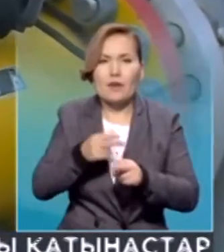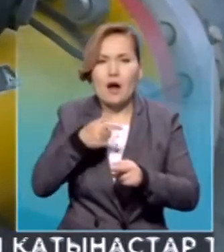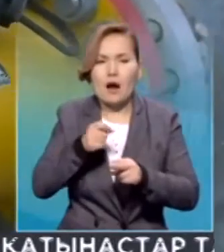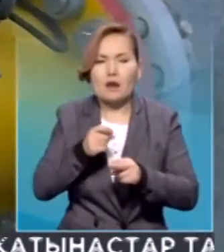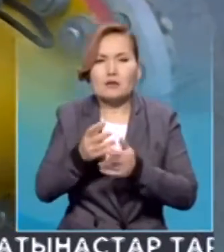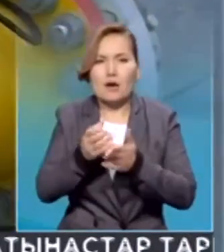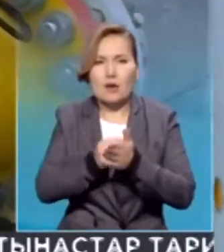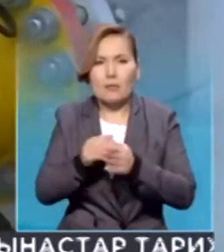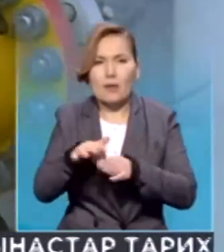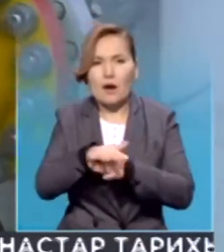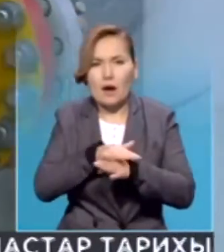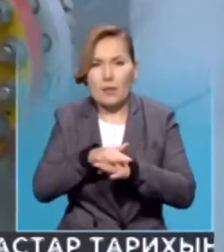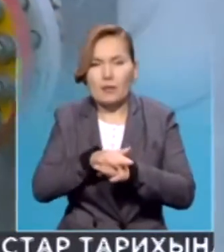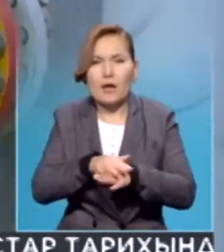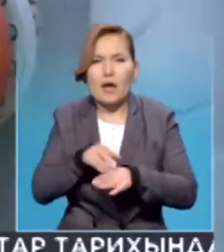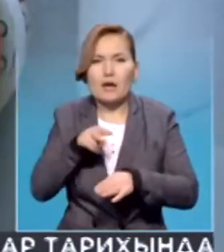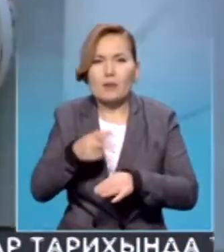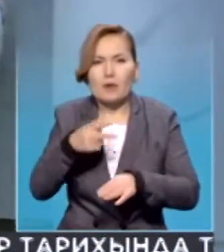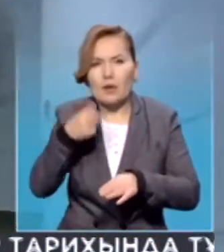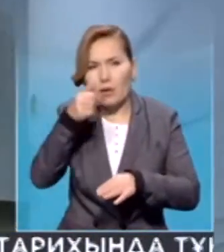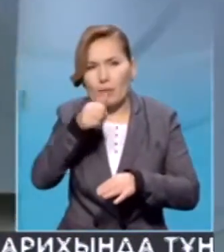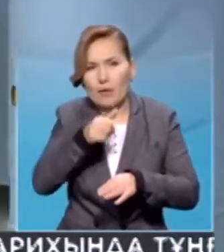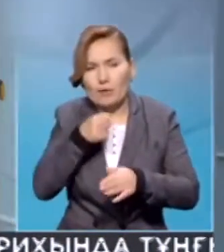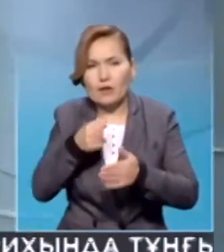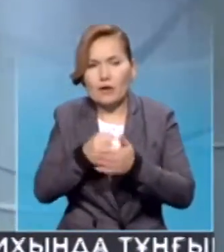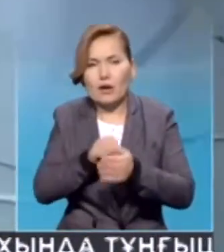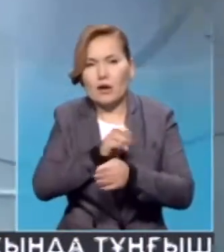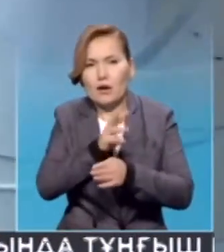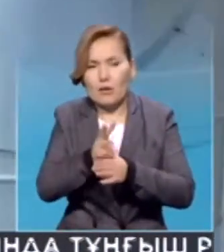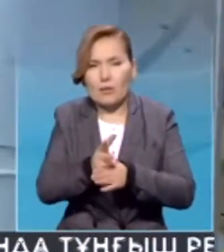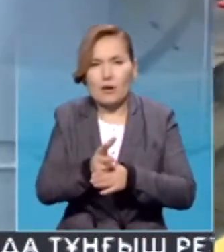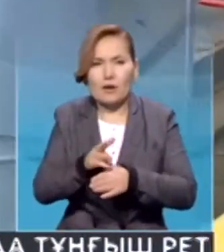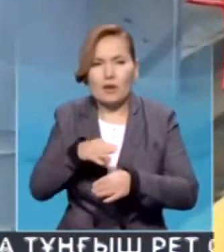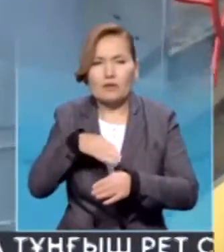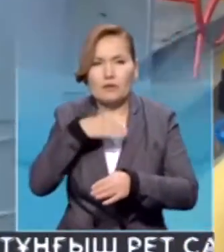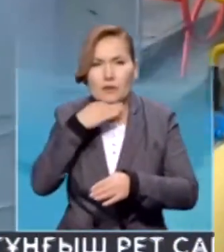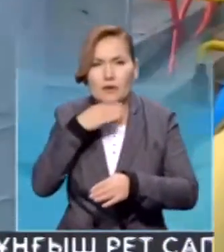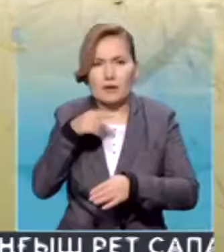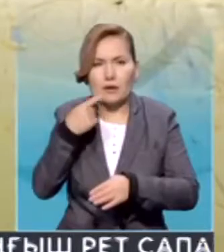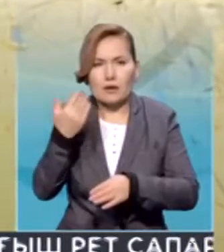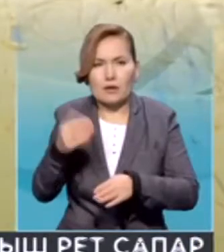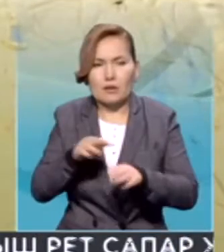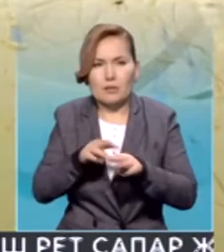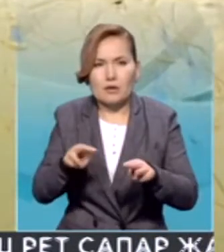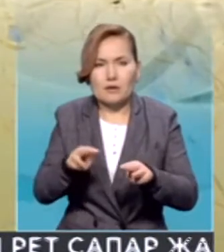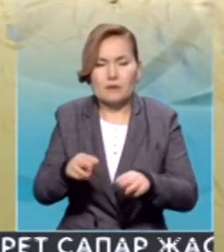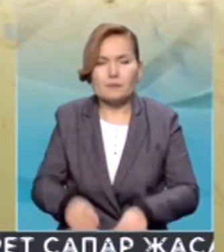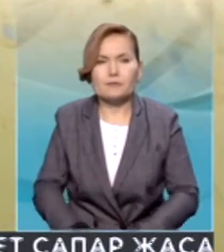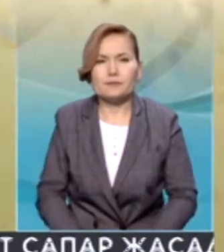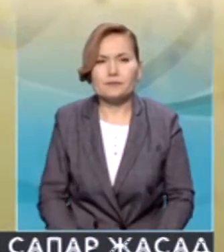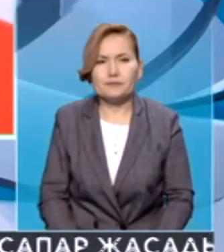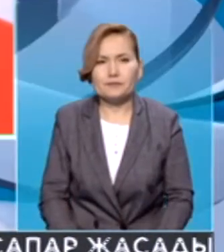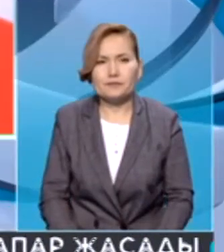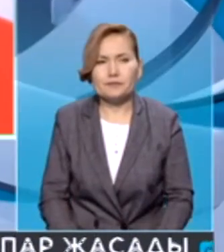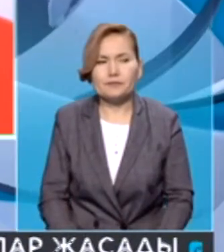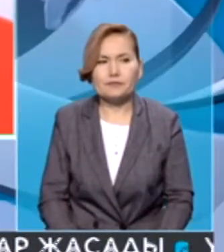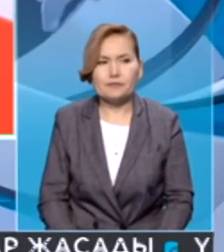қоры халықтың сұранысын 2030 жылға дейін жабуға жетеді деп есептейді министрлік өкілдері.